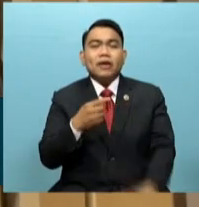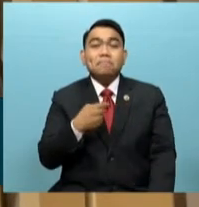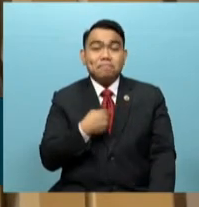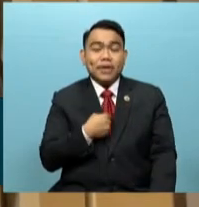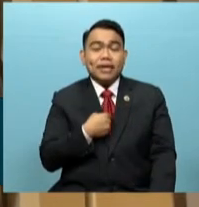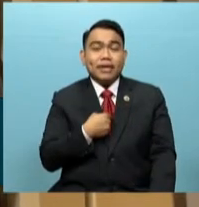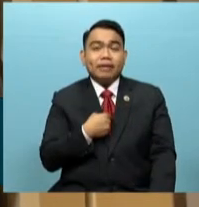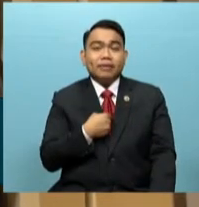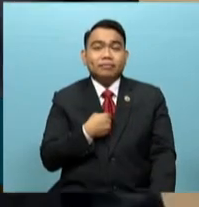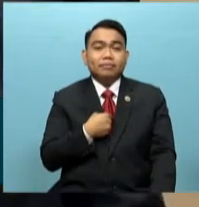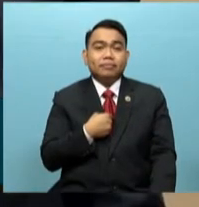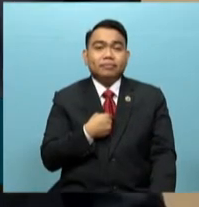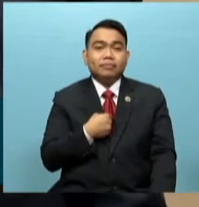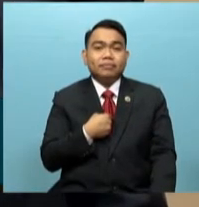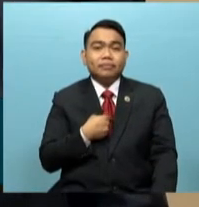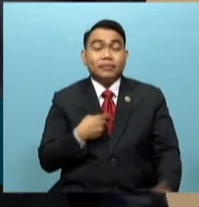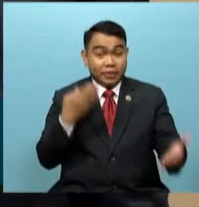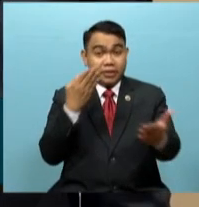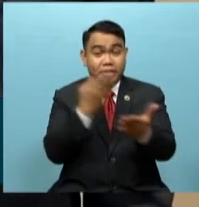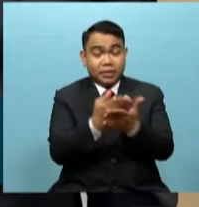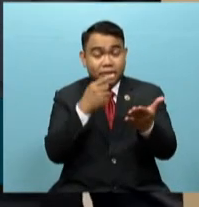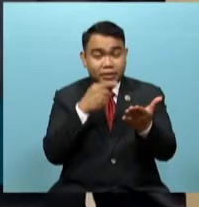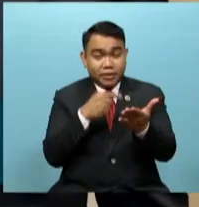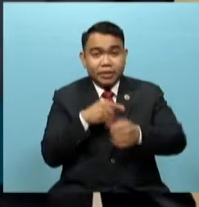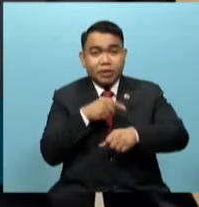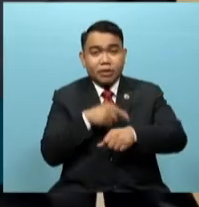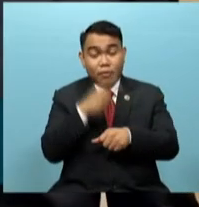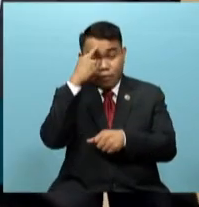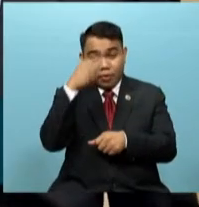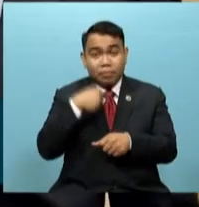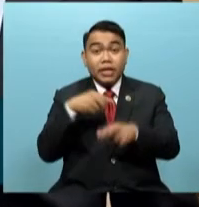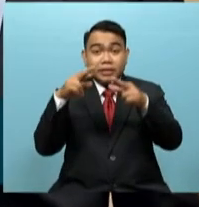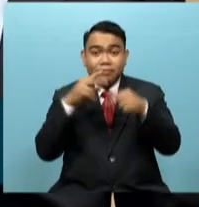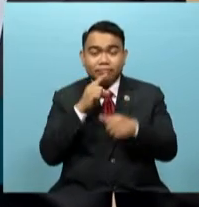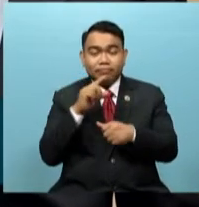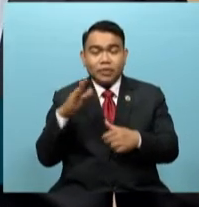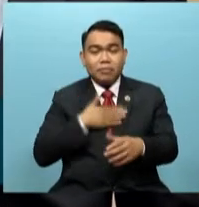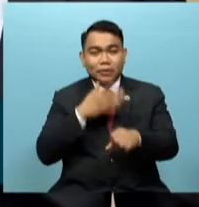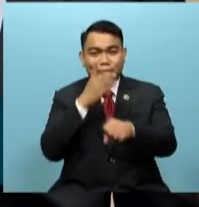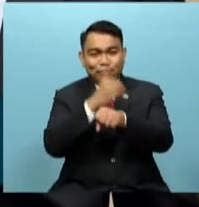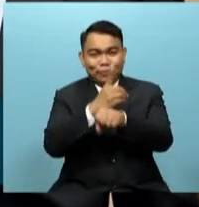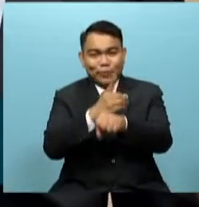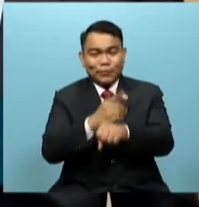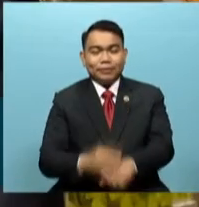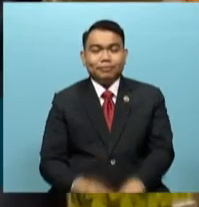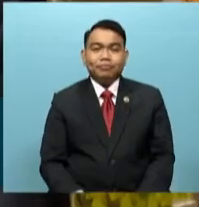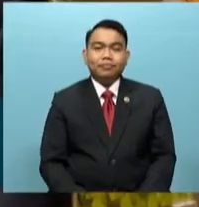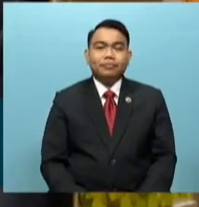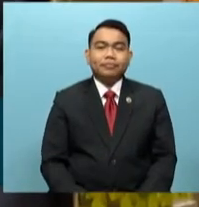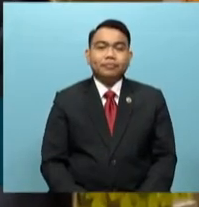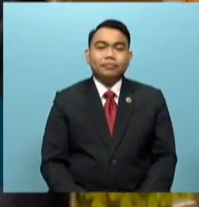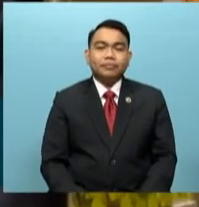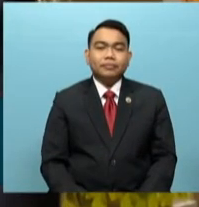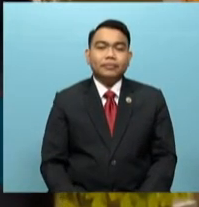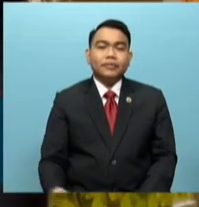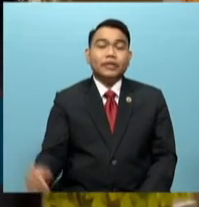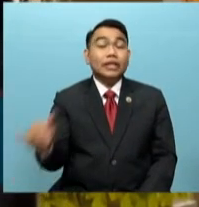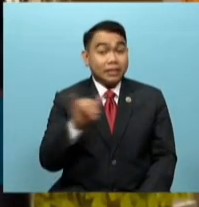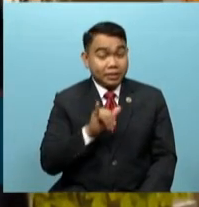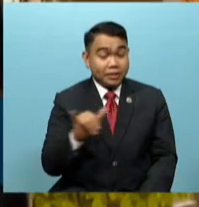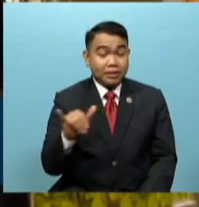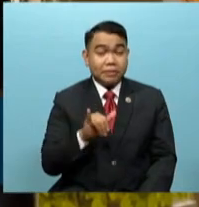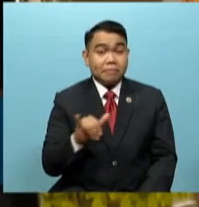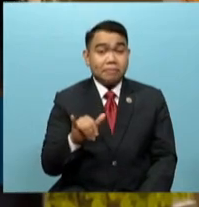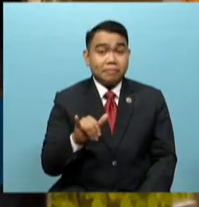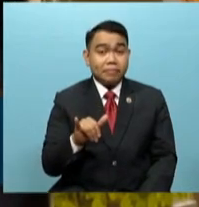narating ko po ang pagkakataong ito o po ang makapanumpa po sa aking banal na tungkulin. Gaya nga po ng turo po sa